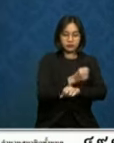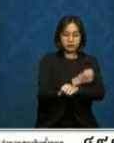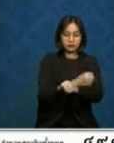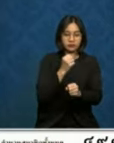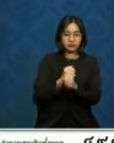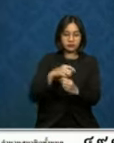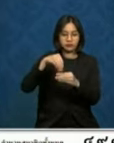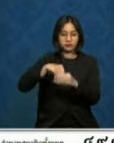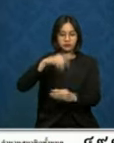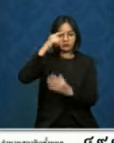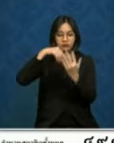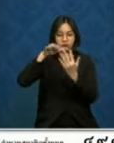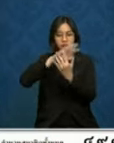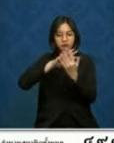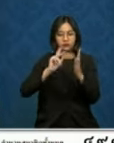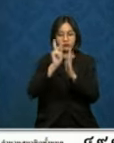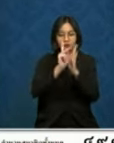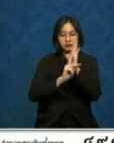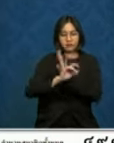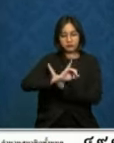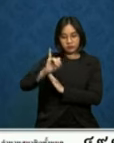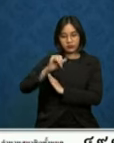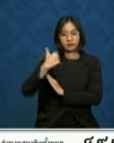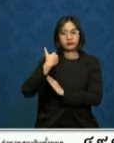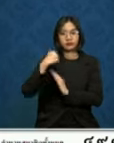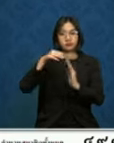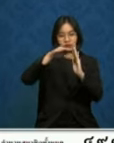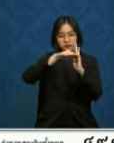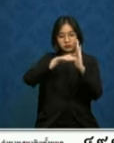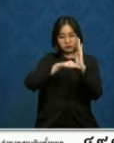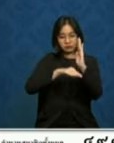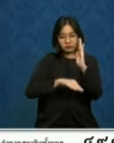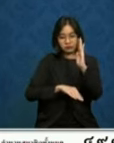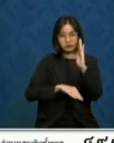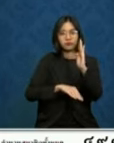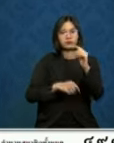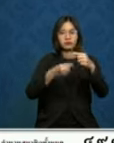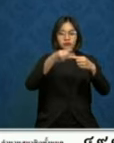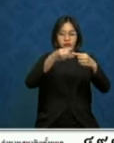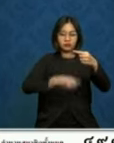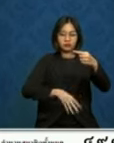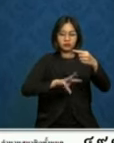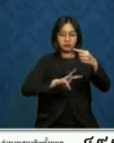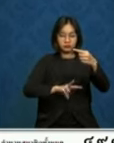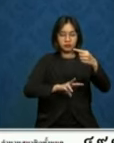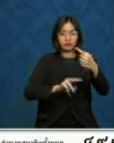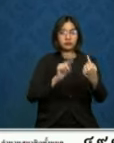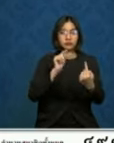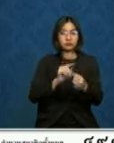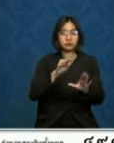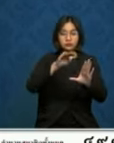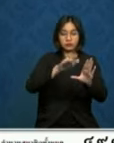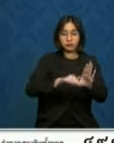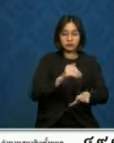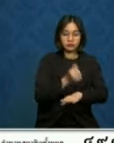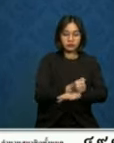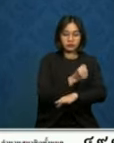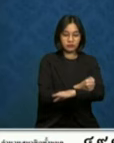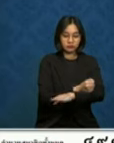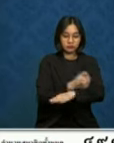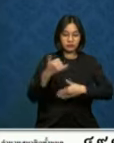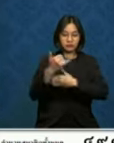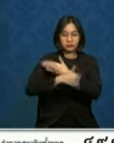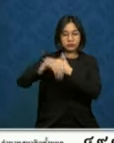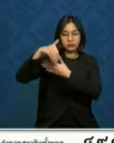ทำงานในประเทศไทยอย่างถูกต้องตามกฎหมายครับขั้นตอนก็จะมีอยู่6ขั้นตอนนะครับท่านประธานในการขึ้นทะเบียนแรงงานต่างด้าวน